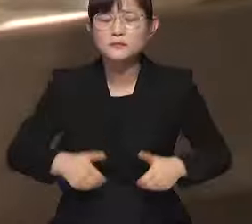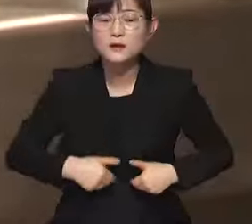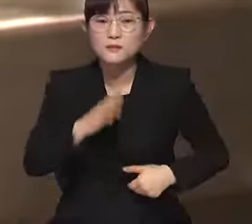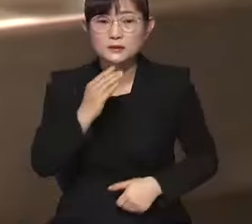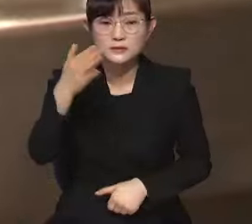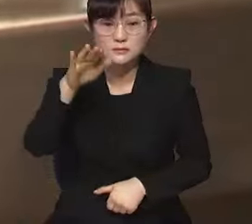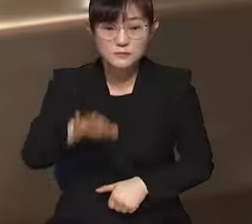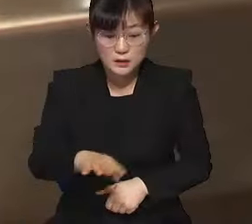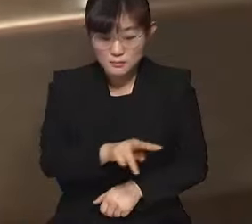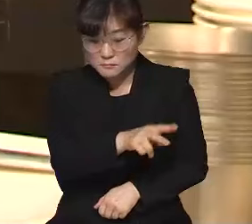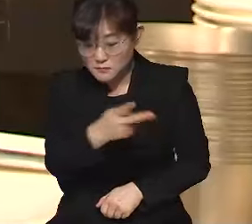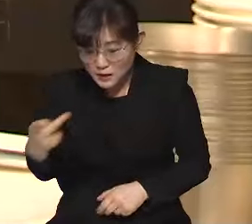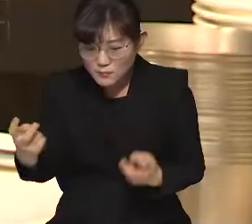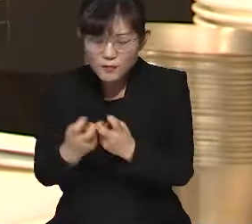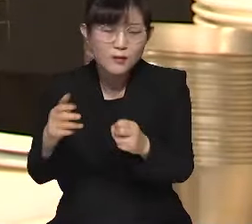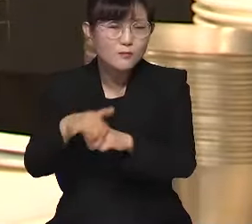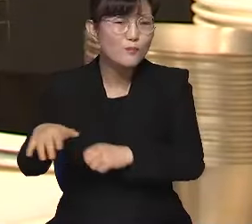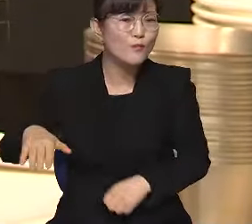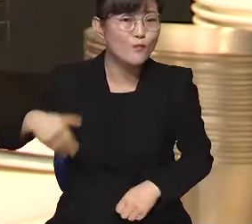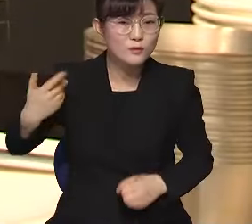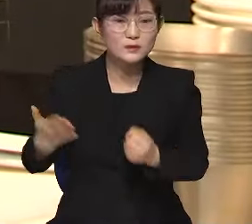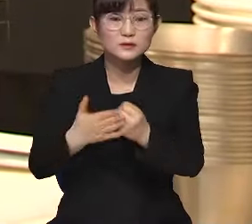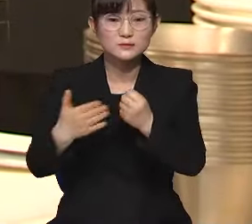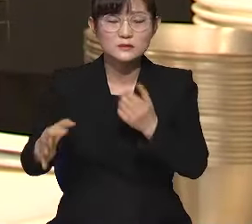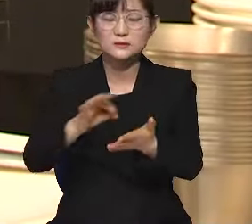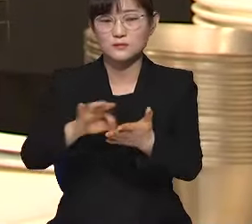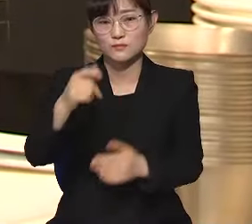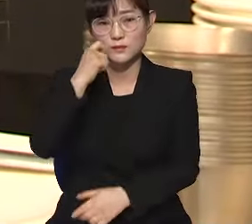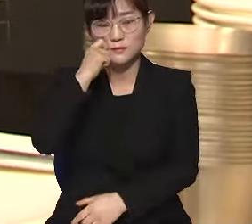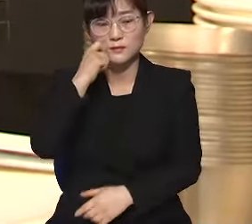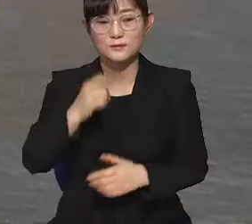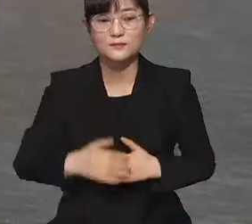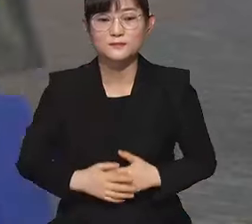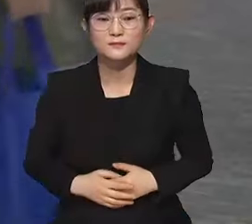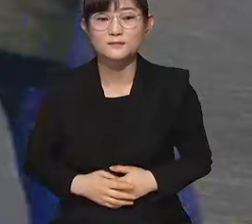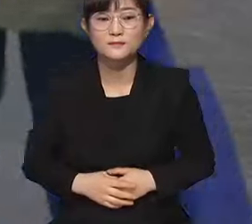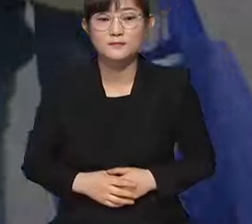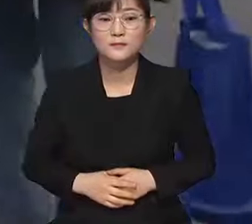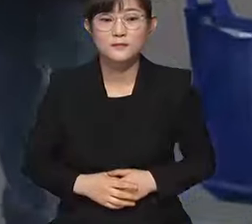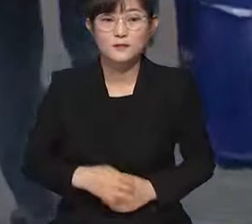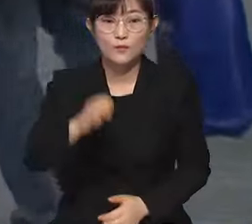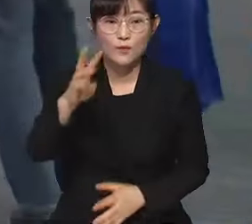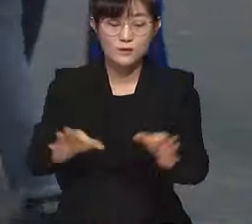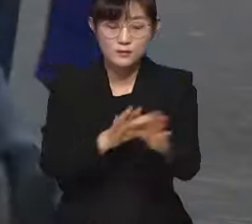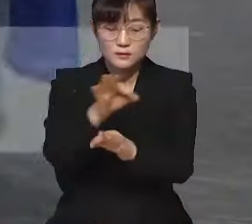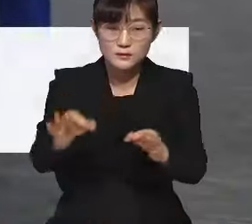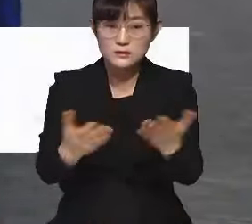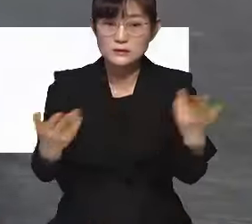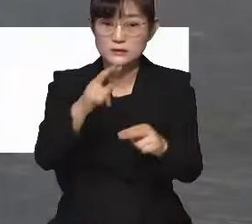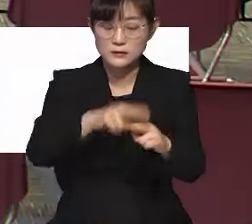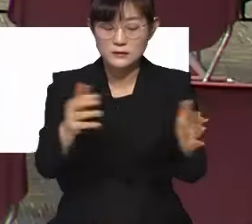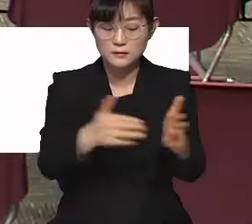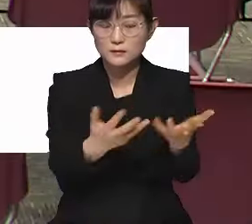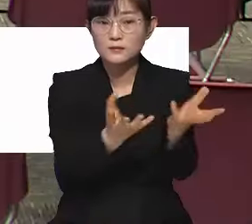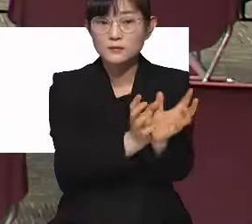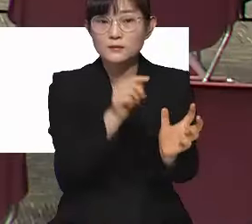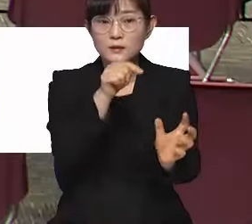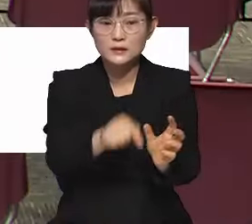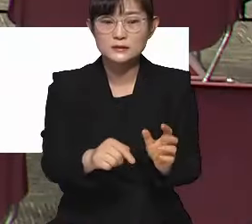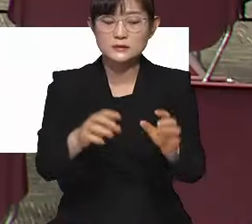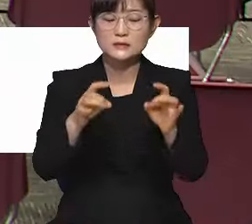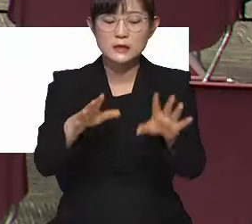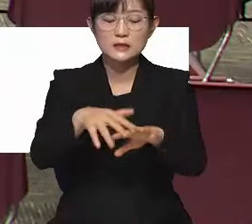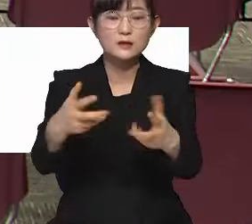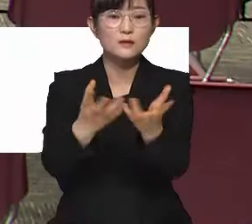디지털 전환 방식을 알지 못해 대응하지 못하는 경우가 많습니다. 광주경제진흥 일자리재단은 각